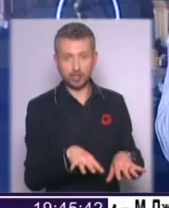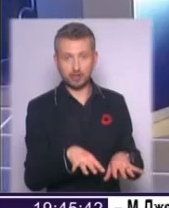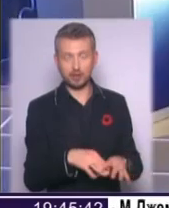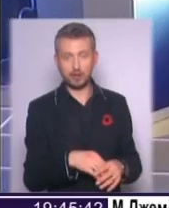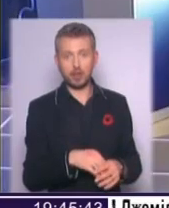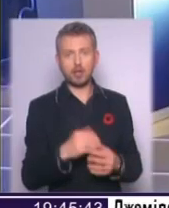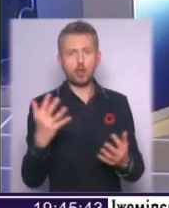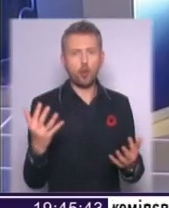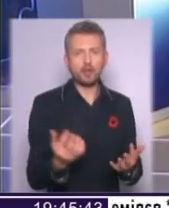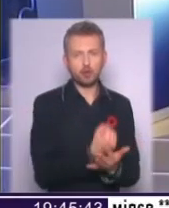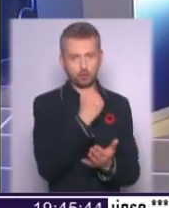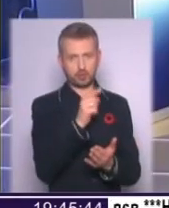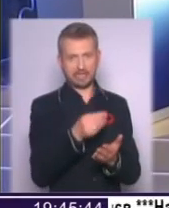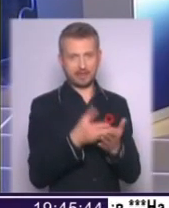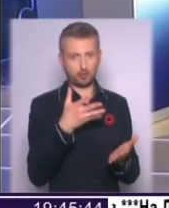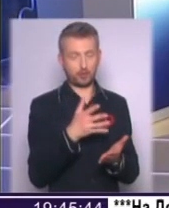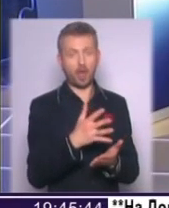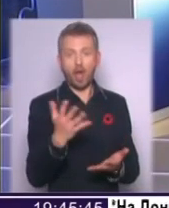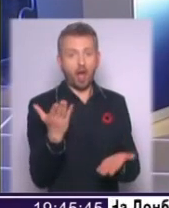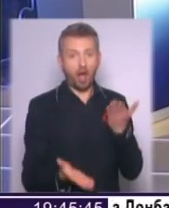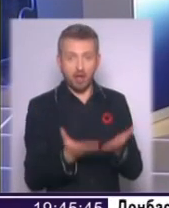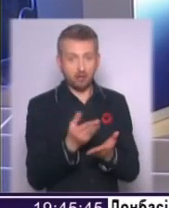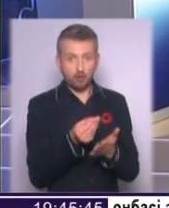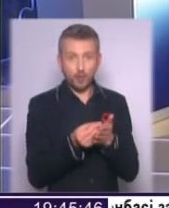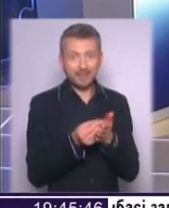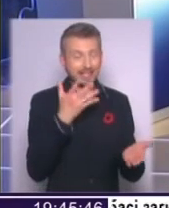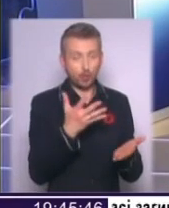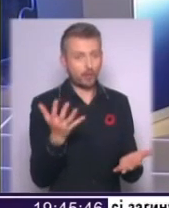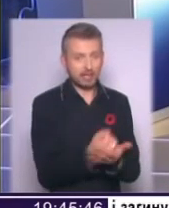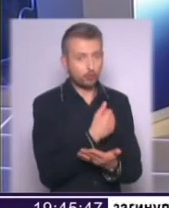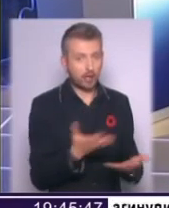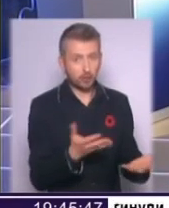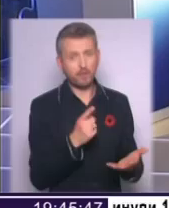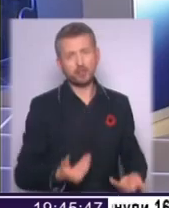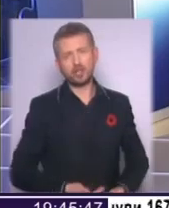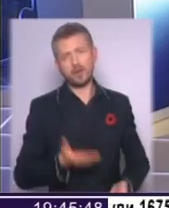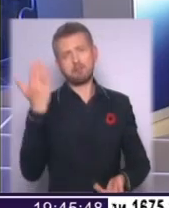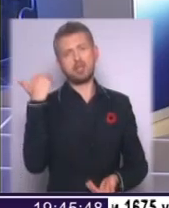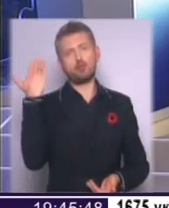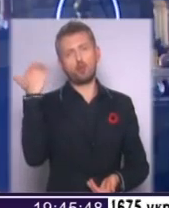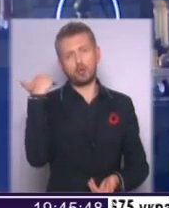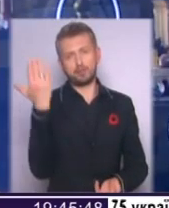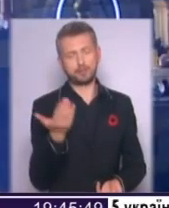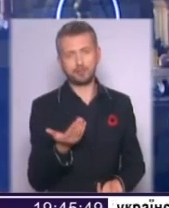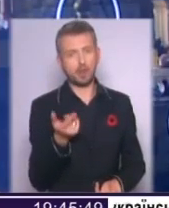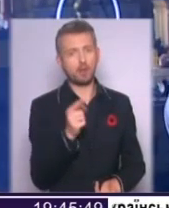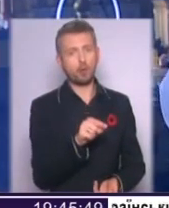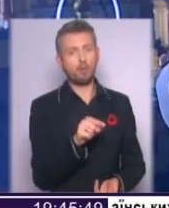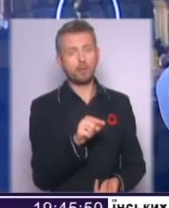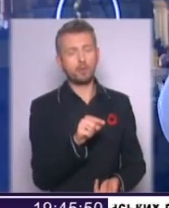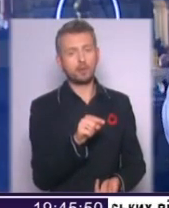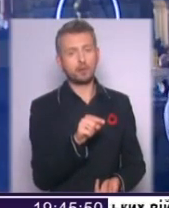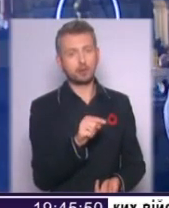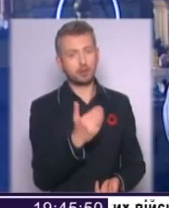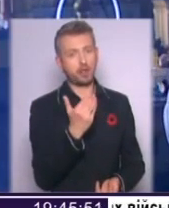залишить, досягнувши їх, а не досягнувши цих цінностей, він, звичайно, живе минулим. Тому от якраз